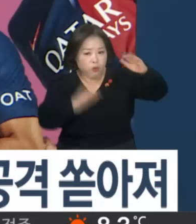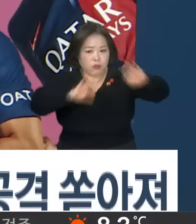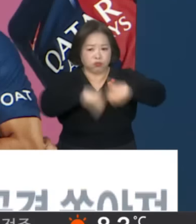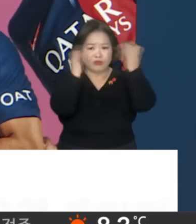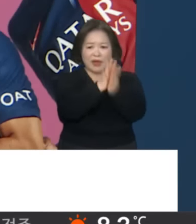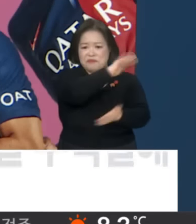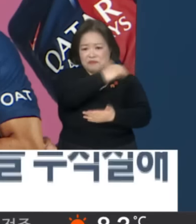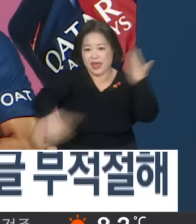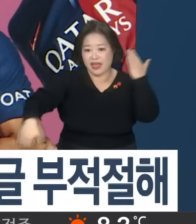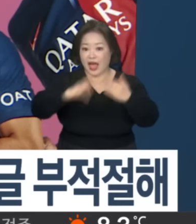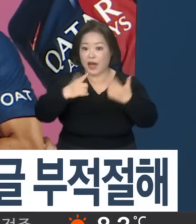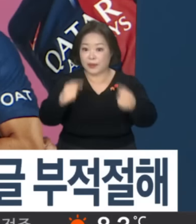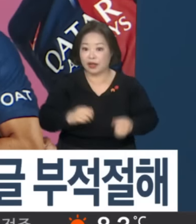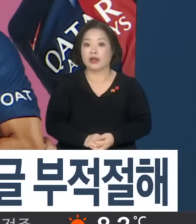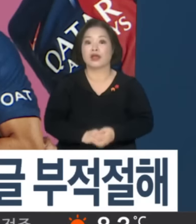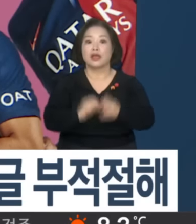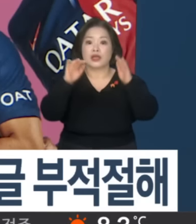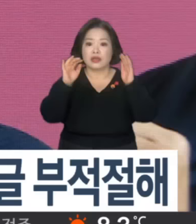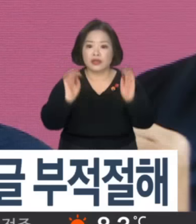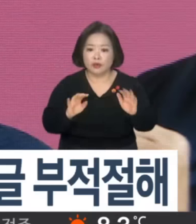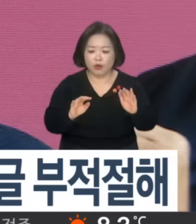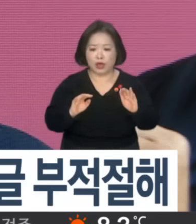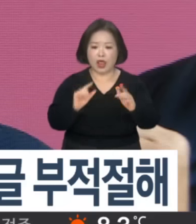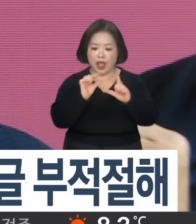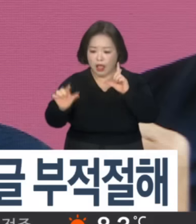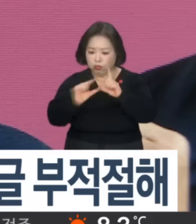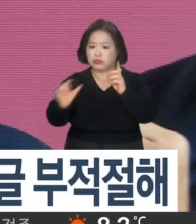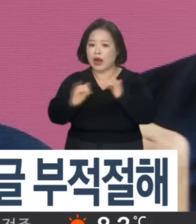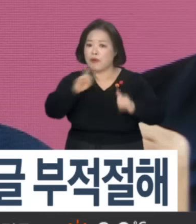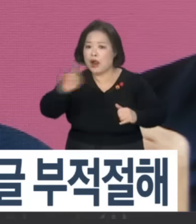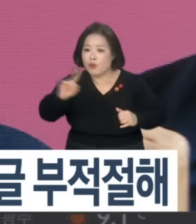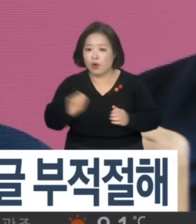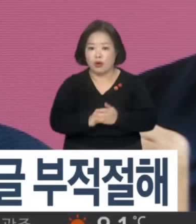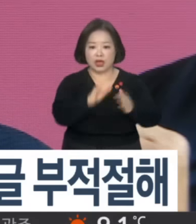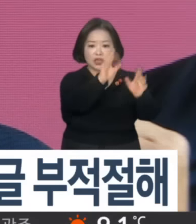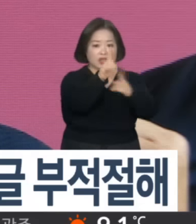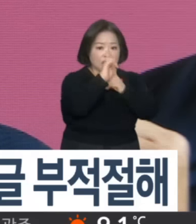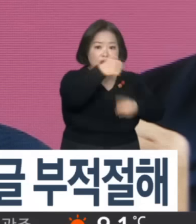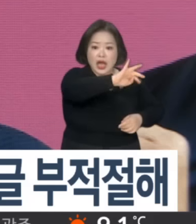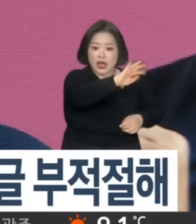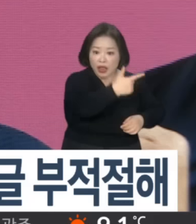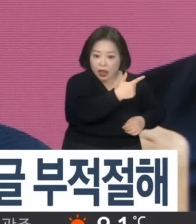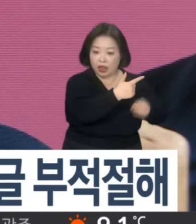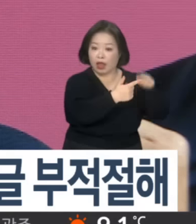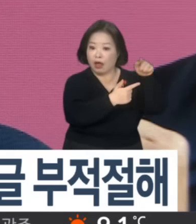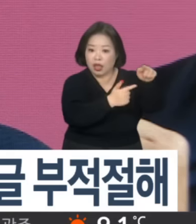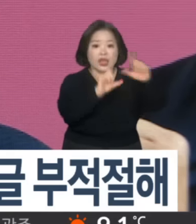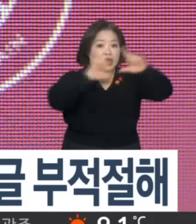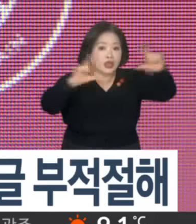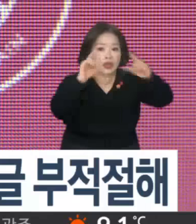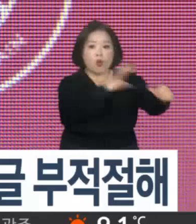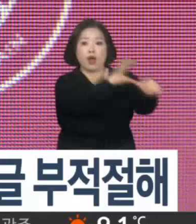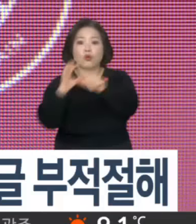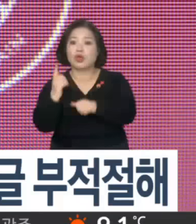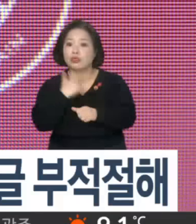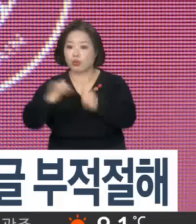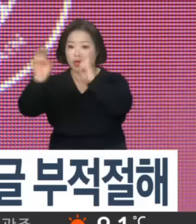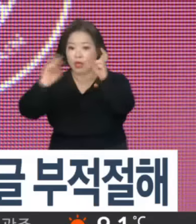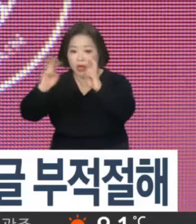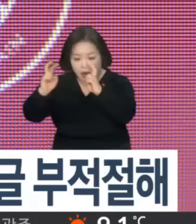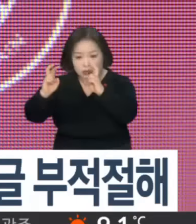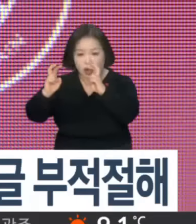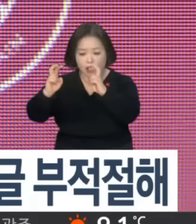하지만 축구 대표팀 논란과 상관없는 기업을 비난하며 불매운동까지 버리는 것은 부적절하다는 목소리도 나옵니다 어찌